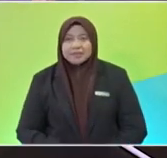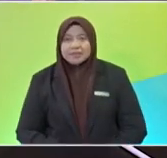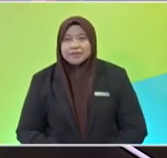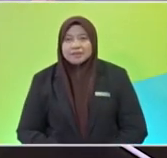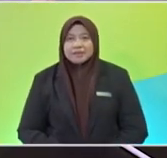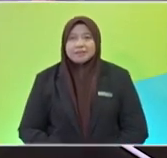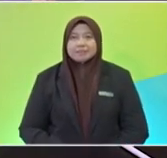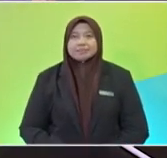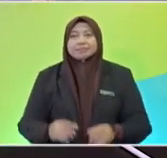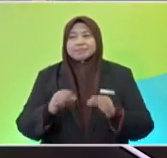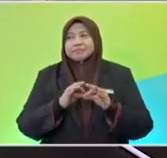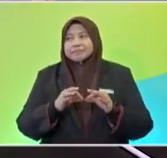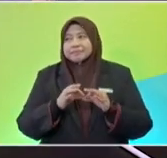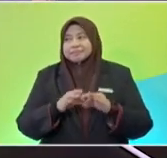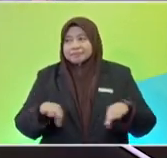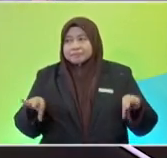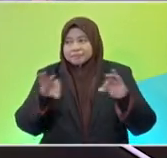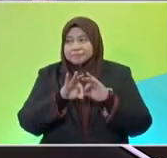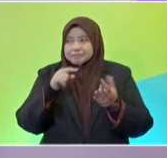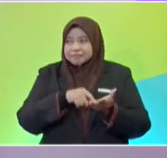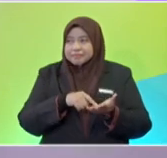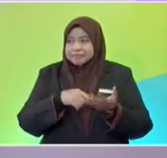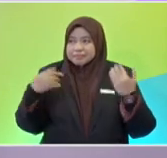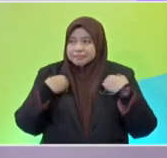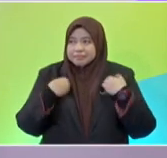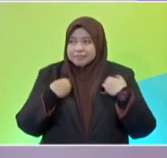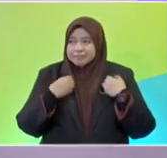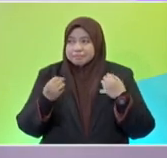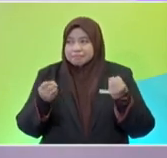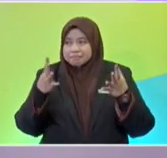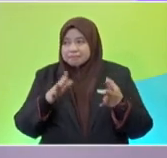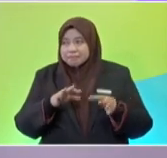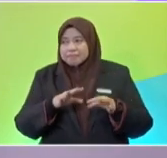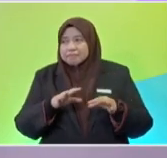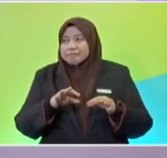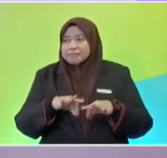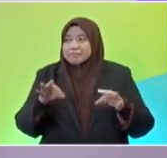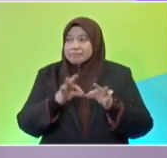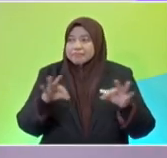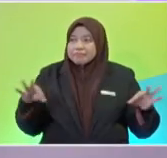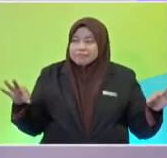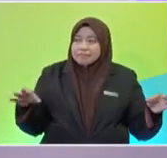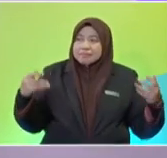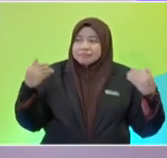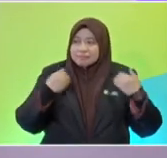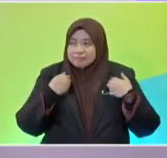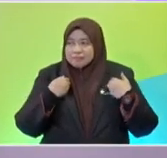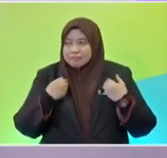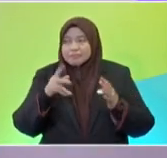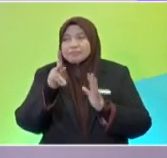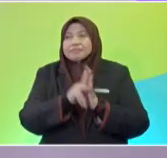Oke petikan ini ada yang mengandung beberapa ayat ada dua ayat dan ada juga beberapa